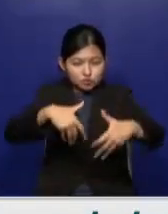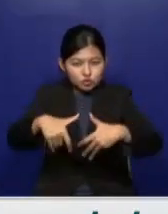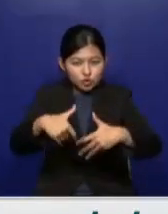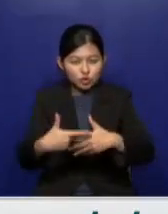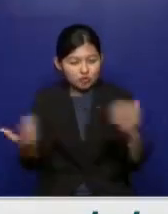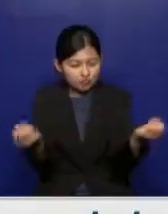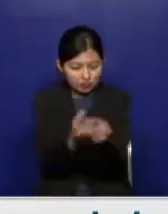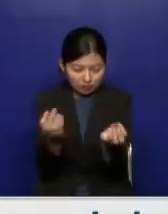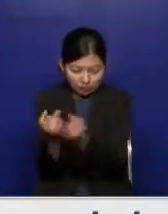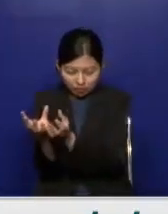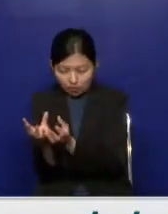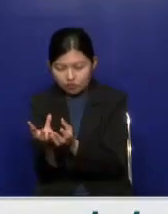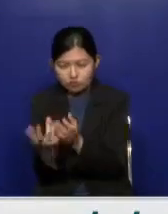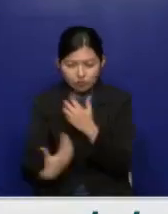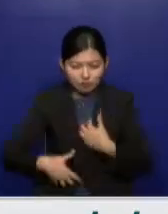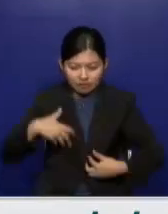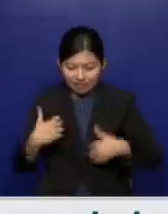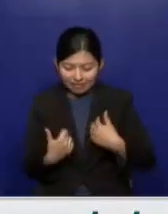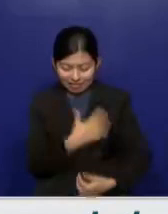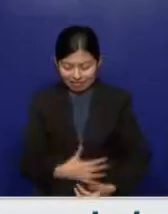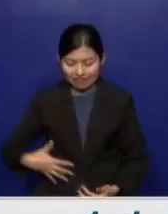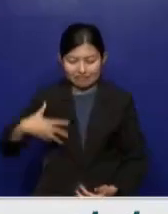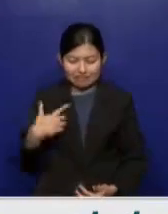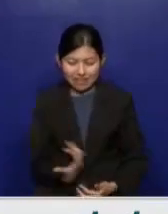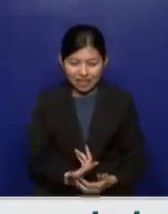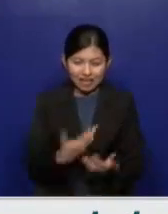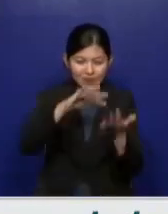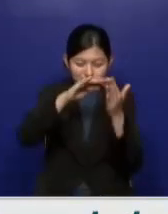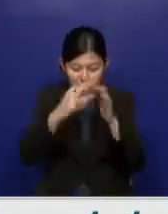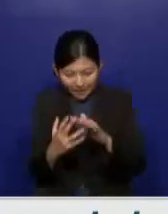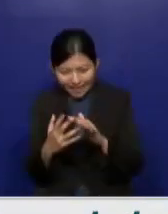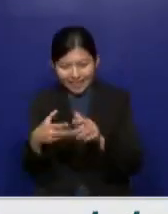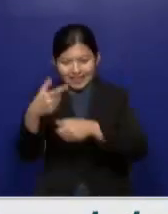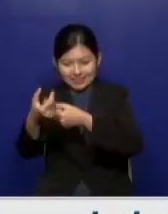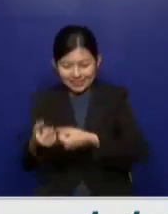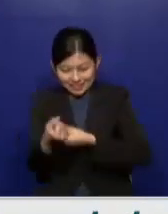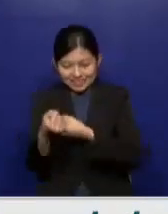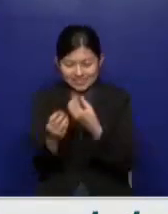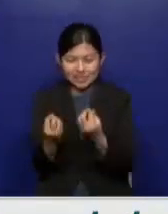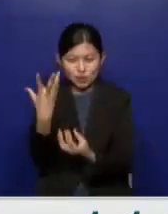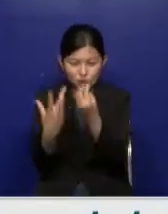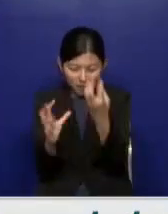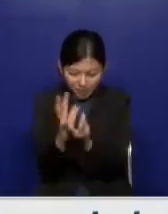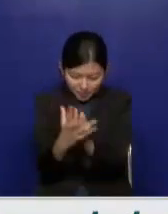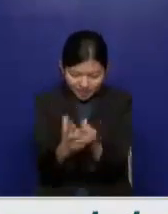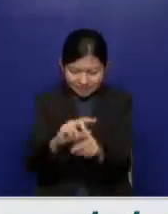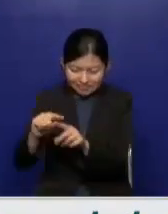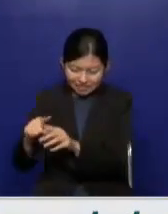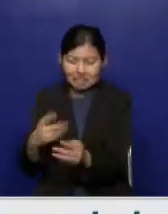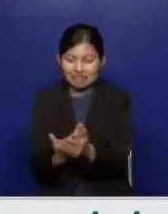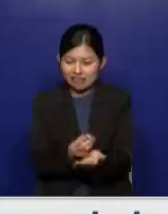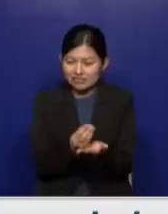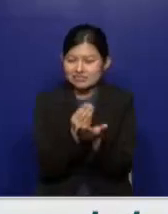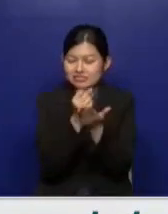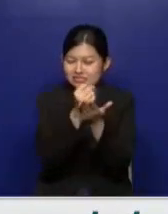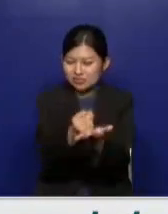บภัยร่างกายชีวิตทรัพย์สินพืชผลการเกษตรนะครับจำนวนพอสมควรแต่ที่